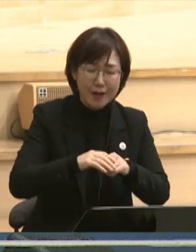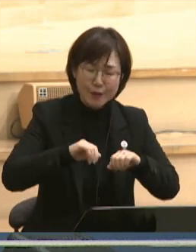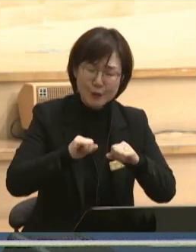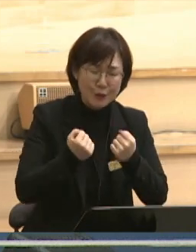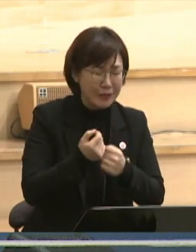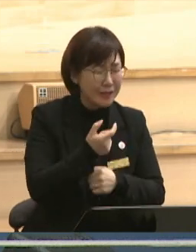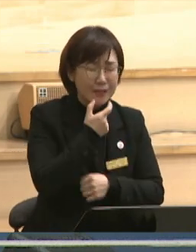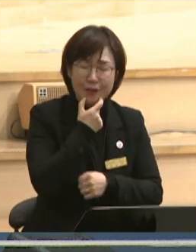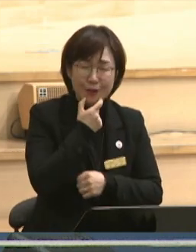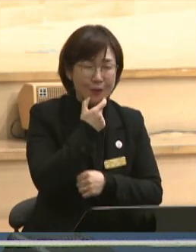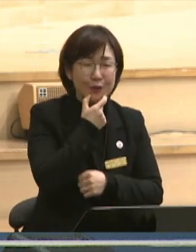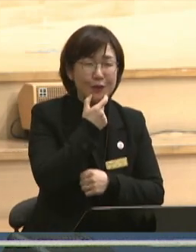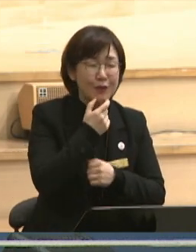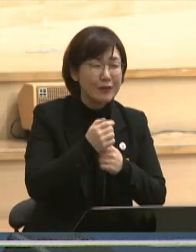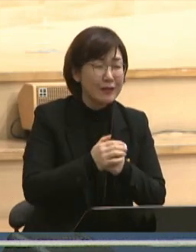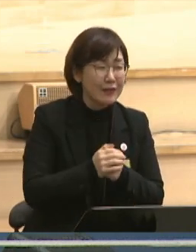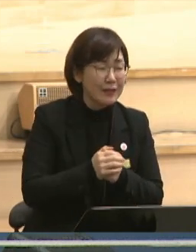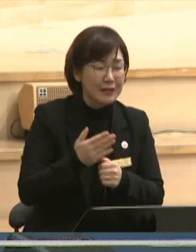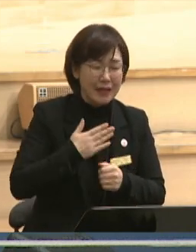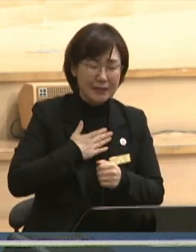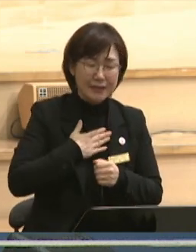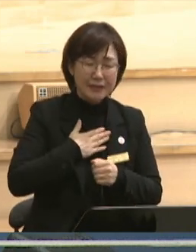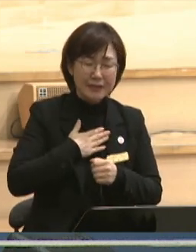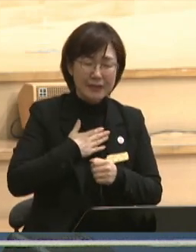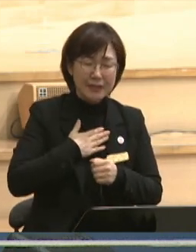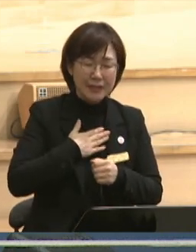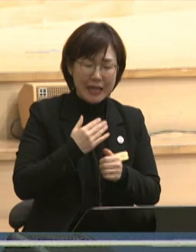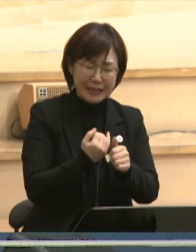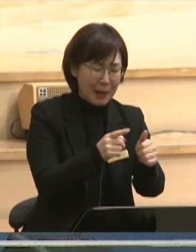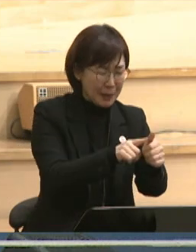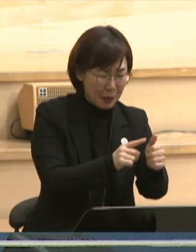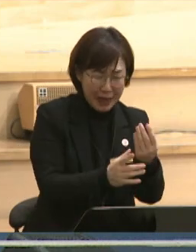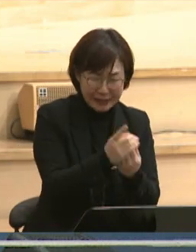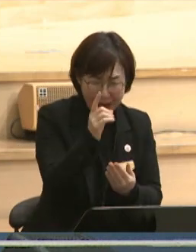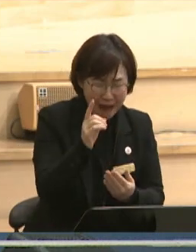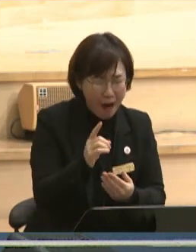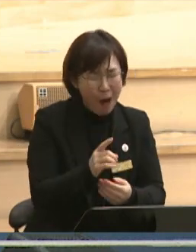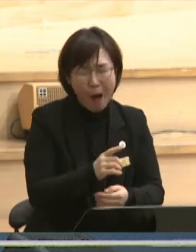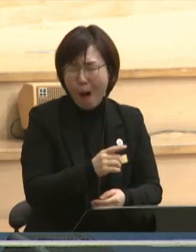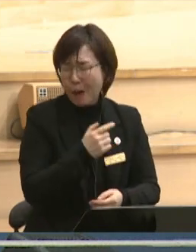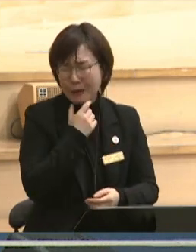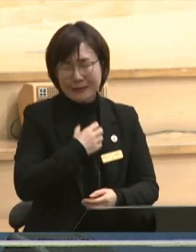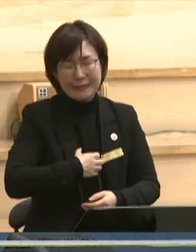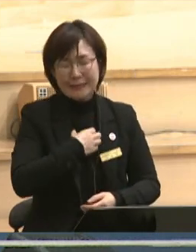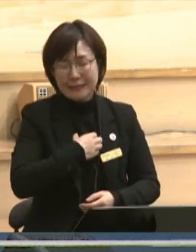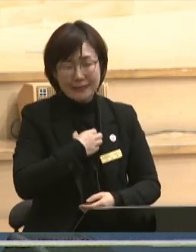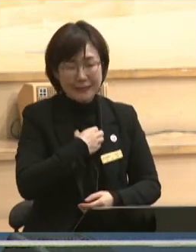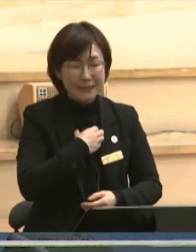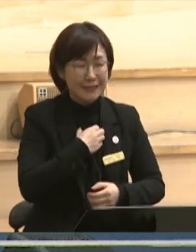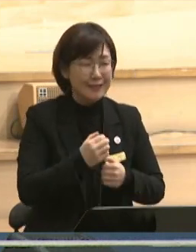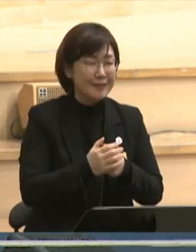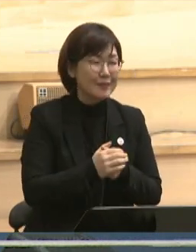순종하기 싫습니다 정말 저는 내 남편과 하나되는게 너무 싫어요